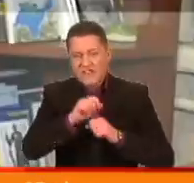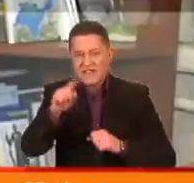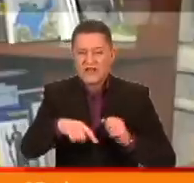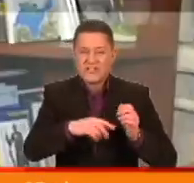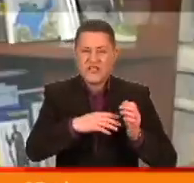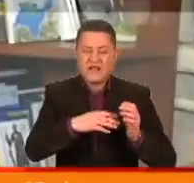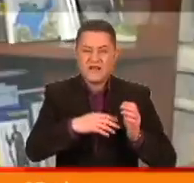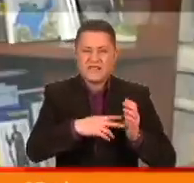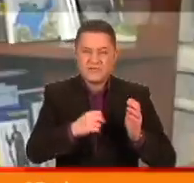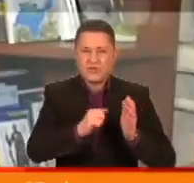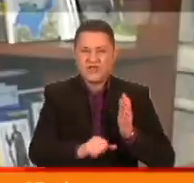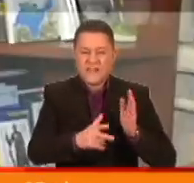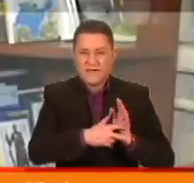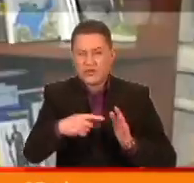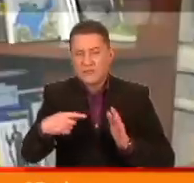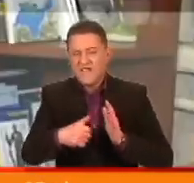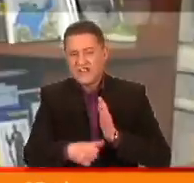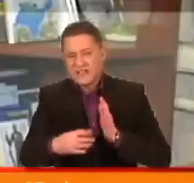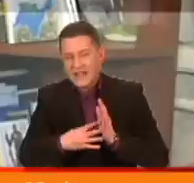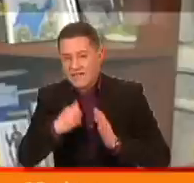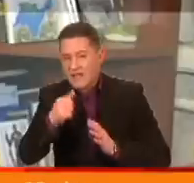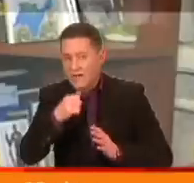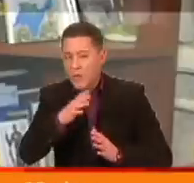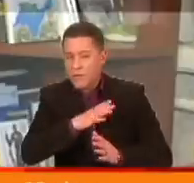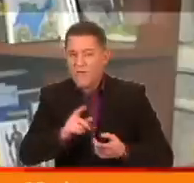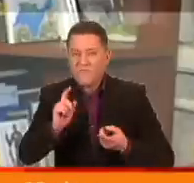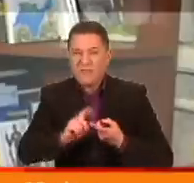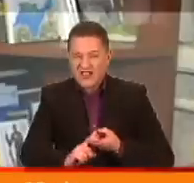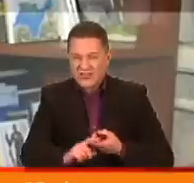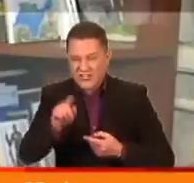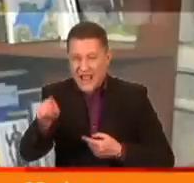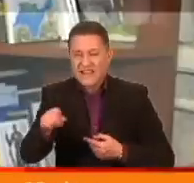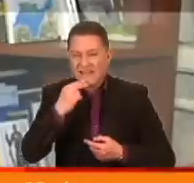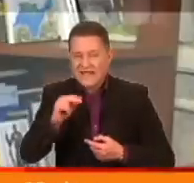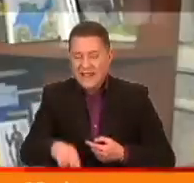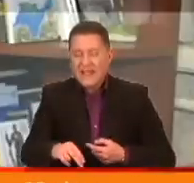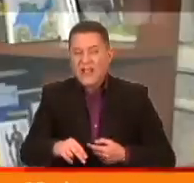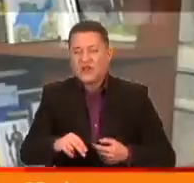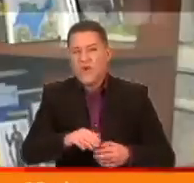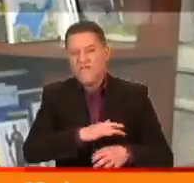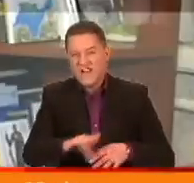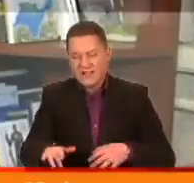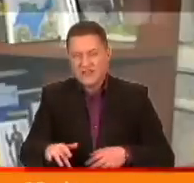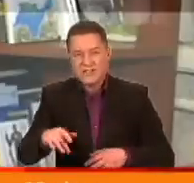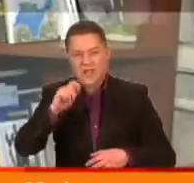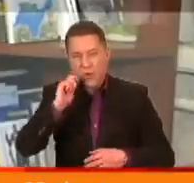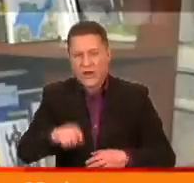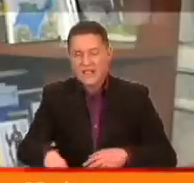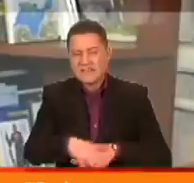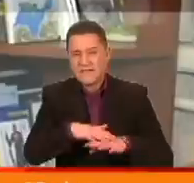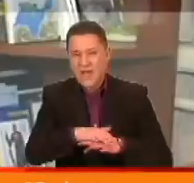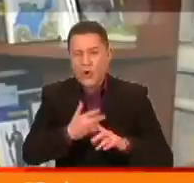1768-69 років. Суворов безпосередньо причетний до винищення частини ногайського народу, який власне